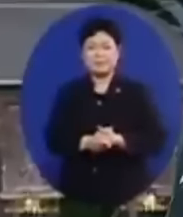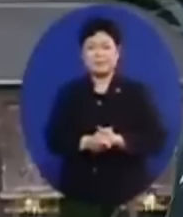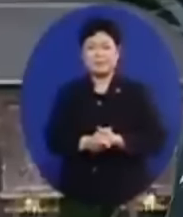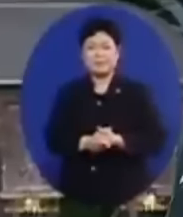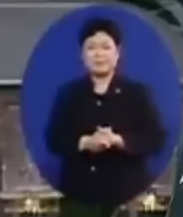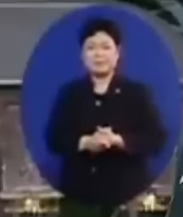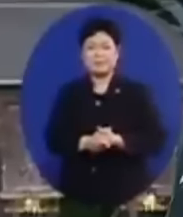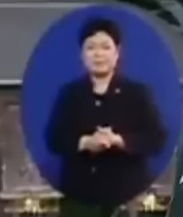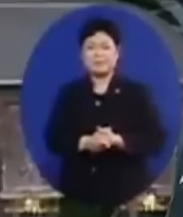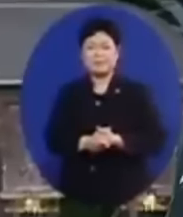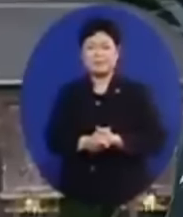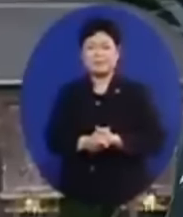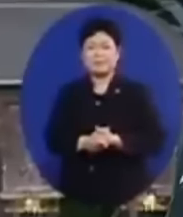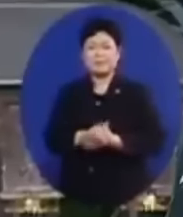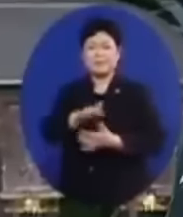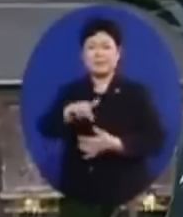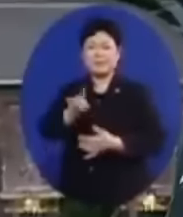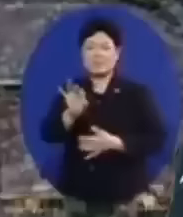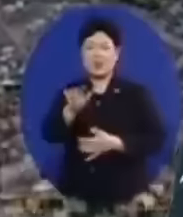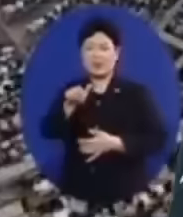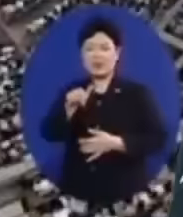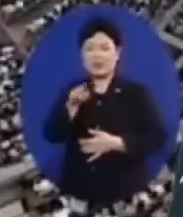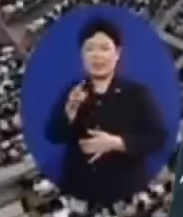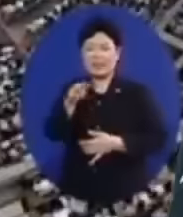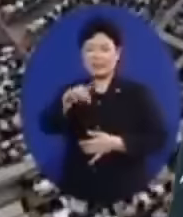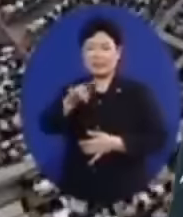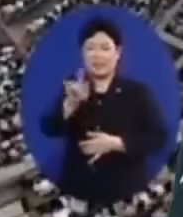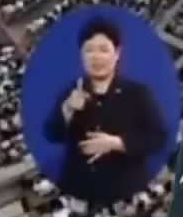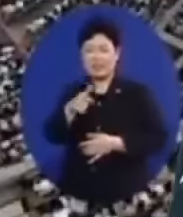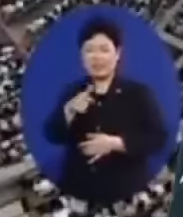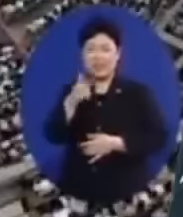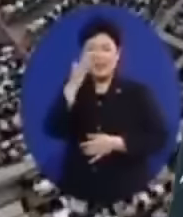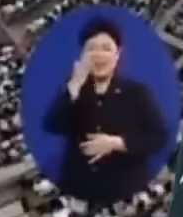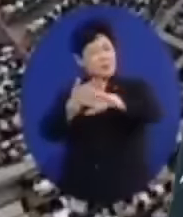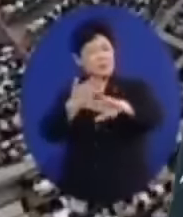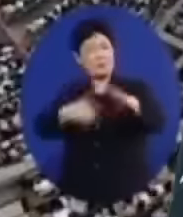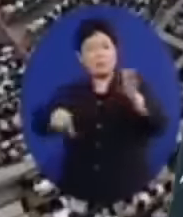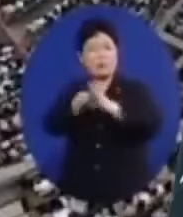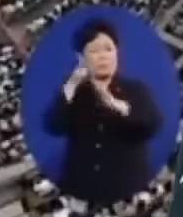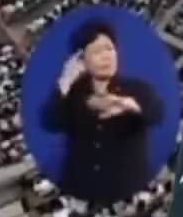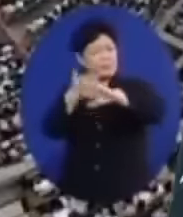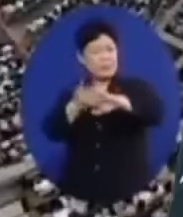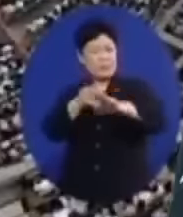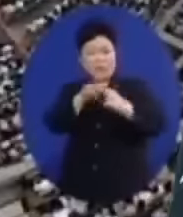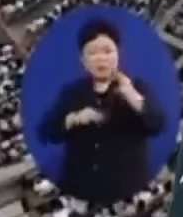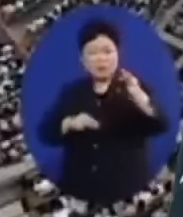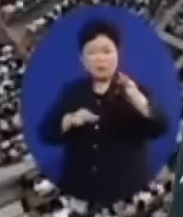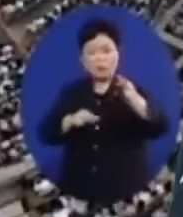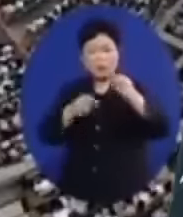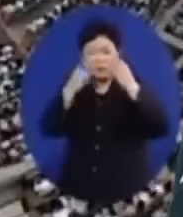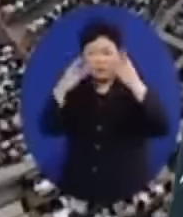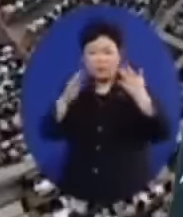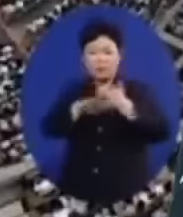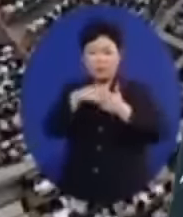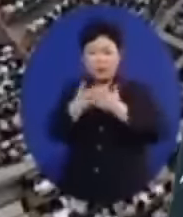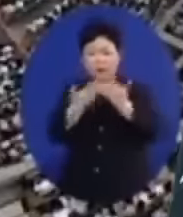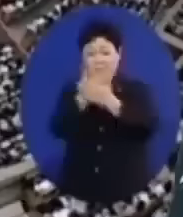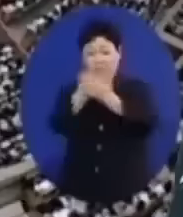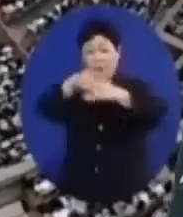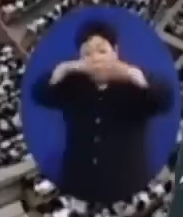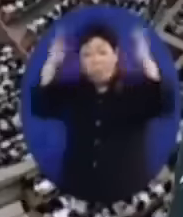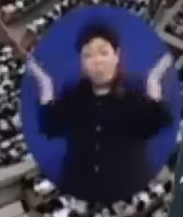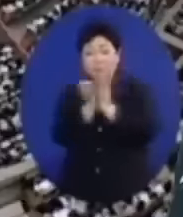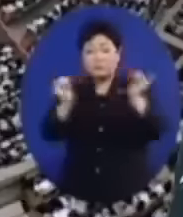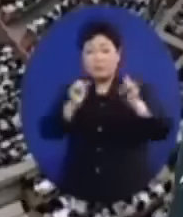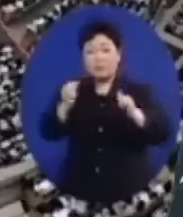청계천 개발할 때 반대하는 사람 누가 있어요? 해놓은 시기 얼마나 좋아요. 그때 여의도 개발할 때 모두 다 반대했어요.